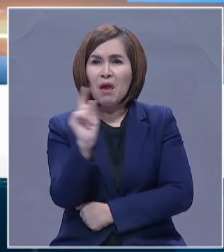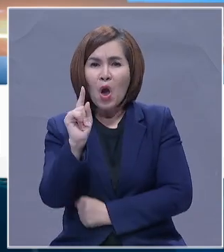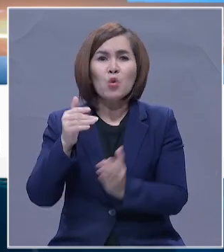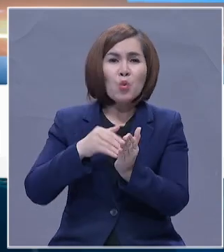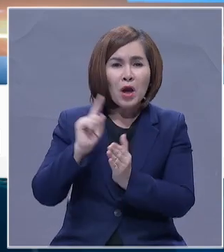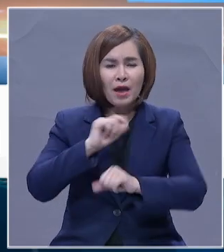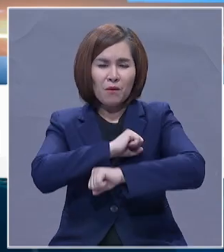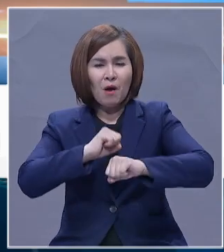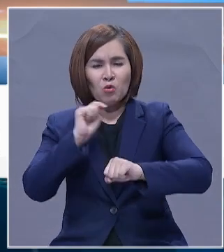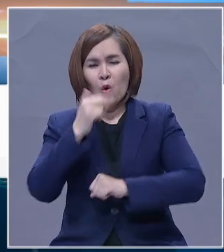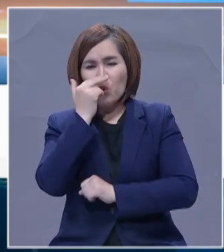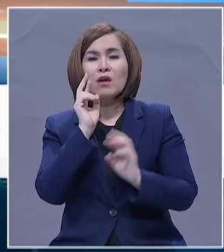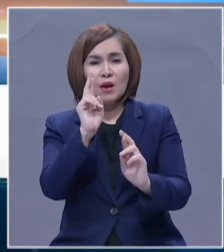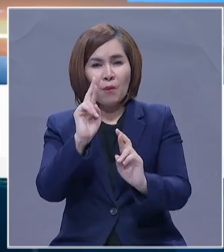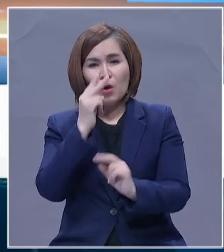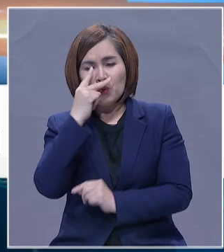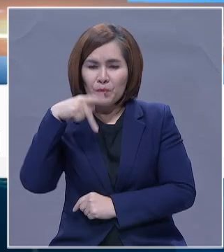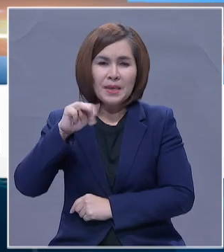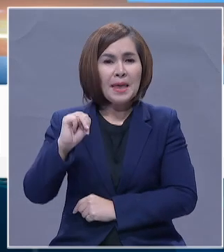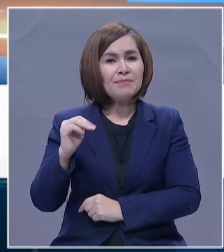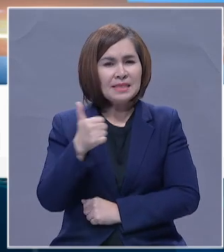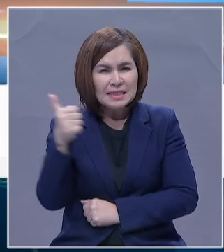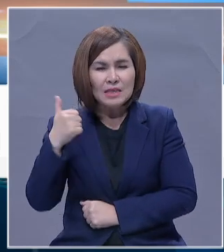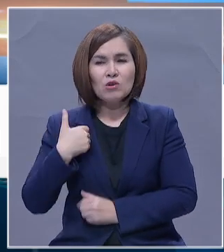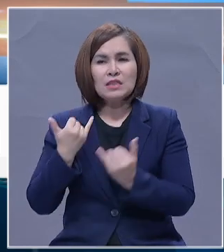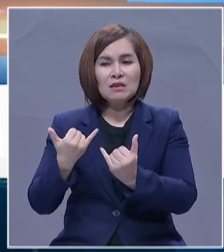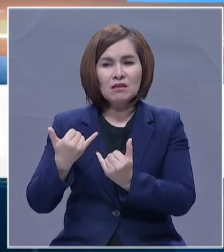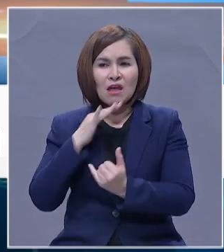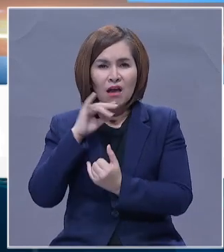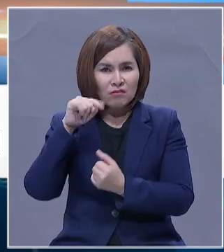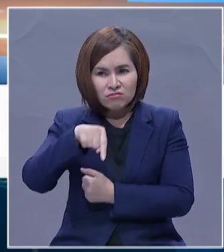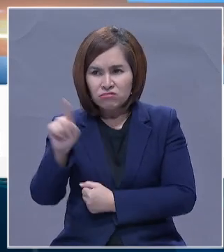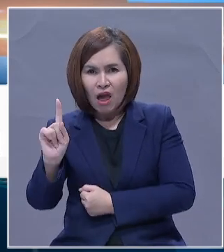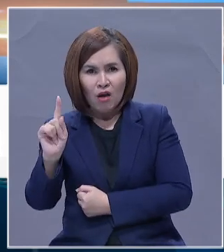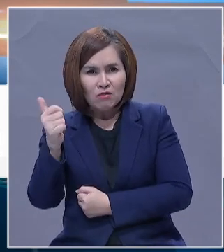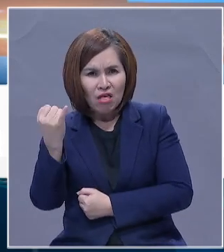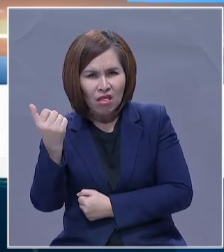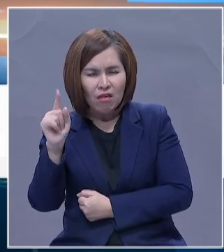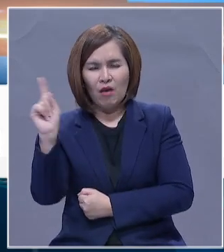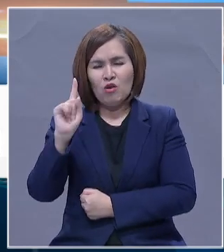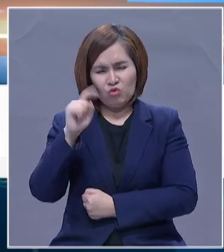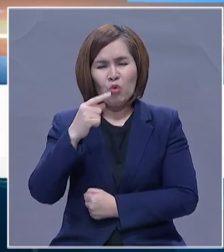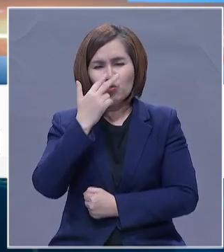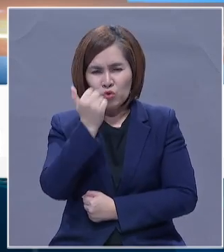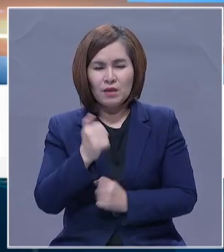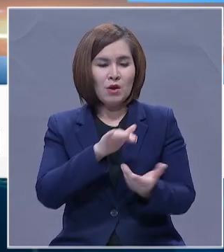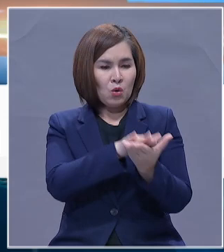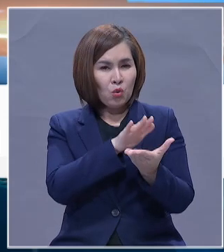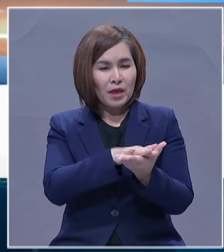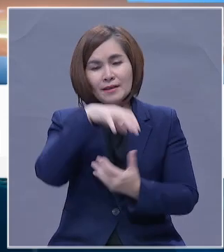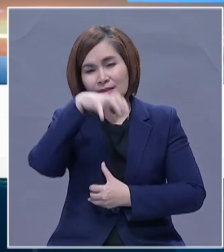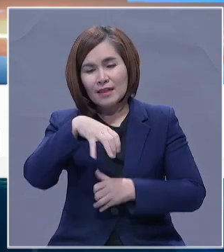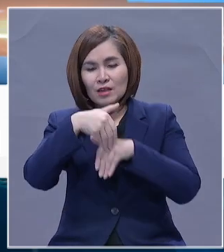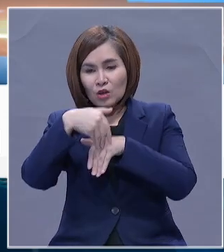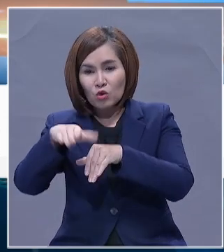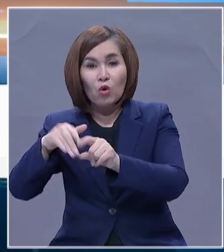กำลังกายก็อาจจะต้องดูเรื่องวค่าฝุ่นหน่อยว่าตอนเนี้ฝุ่นฝุ่นในสถานที่ที่ท่านอยู่เนี่ยมันเยอะแค่ไหนโรงเรียนหรือสถาน